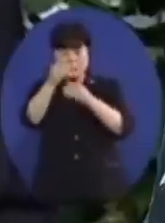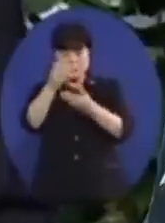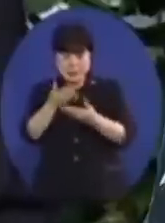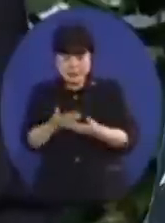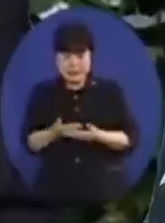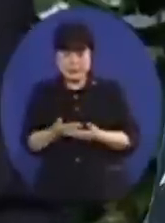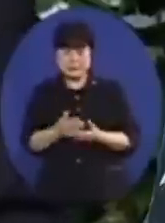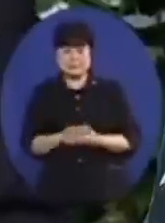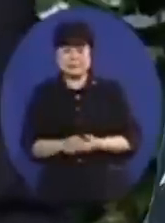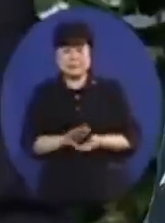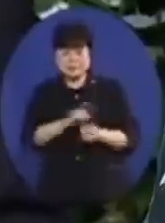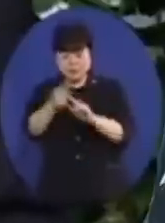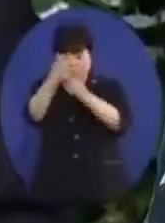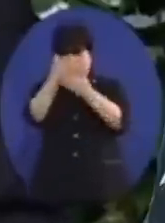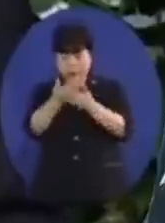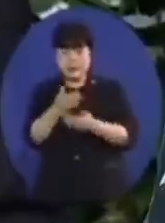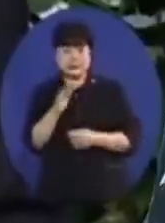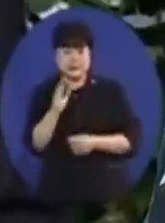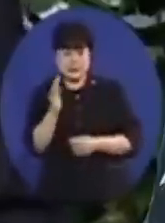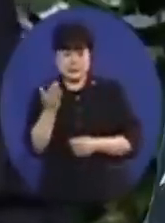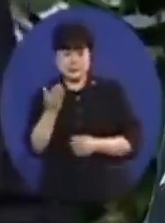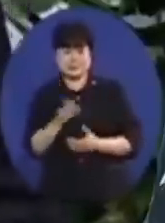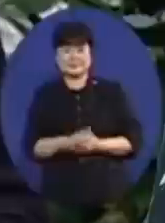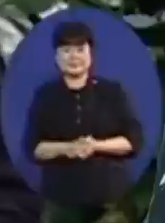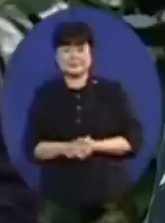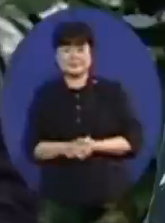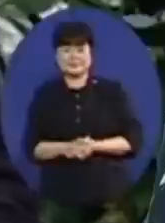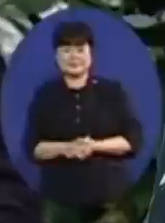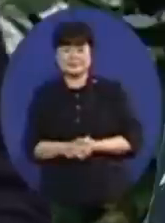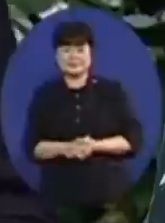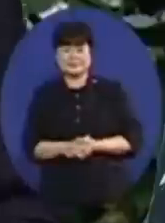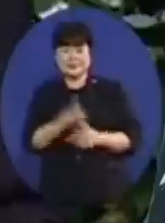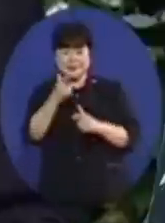받았다 치료받은 사람의 재화생활을